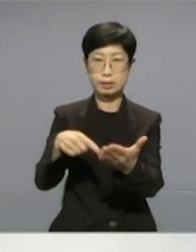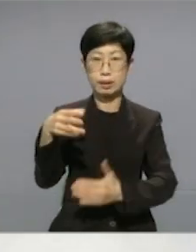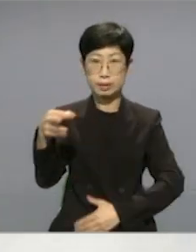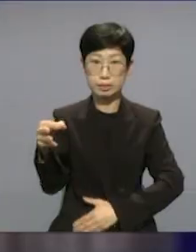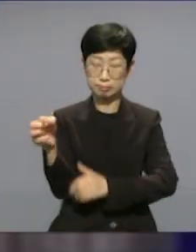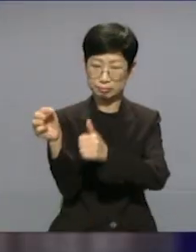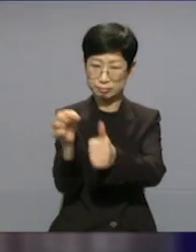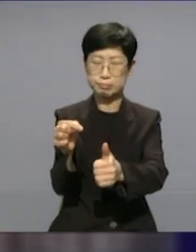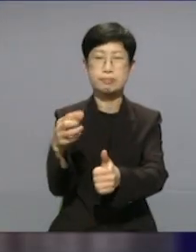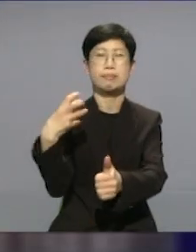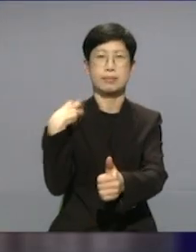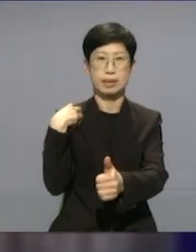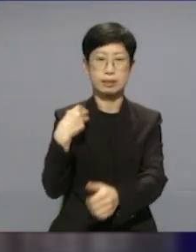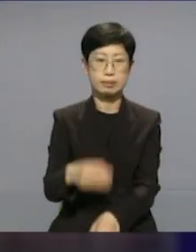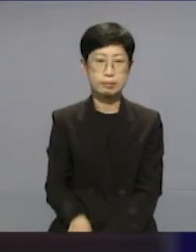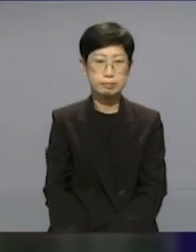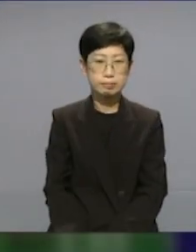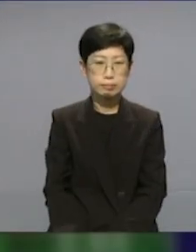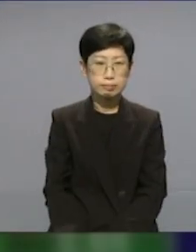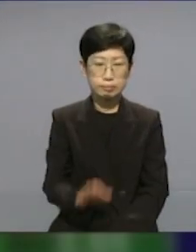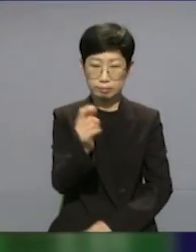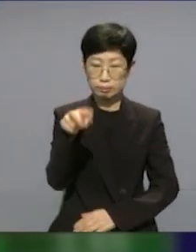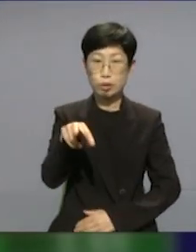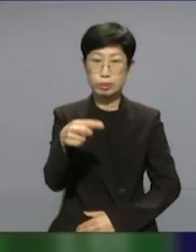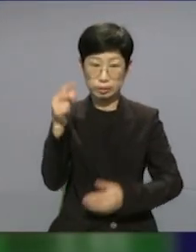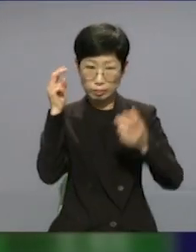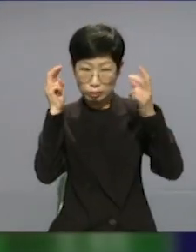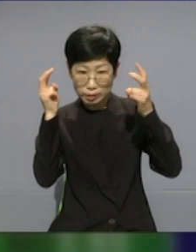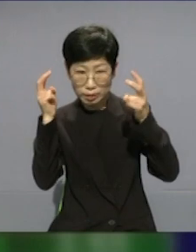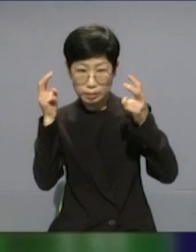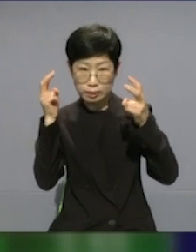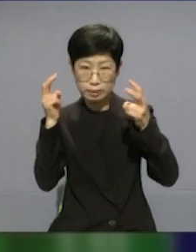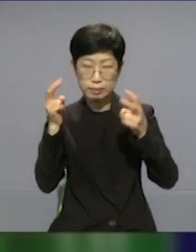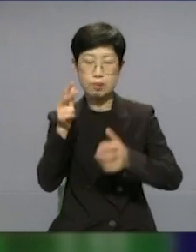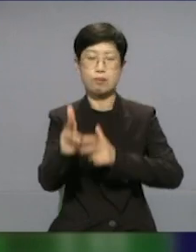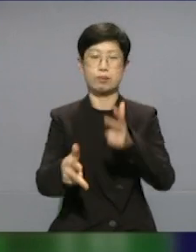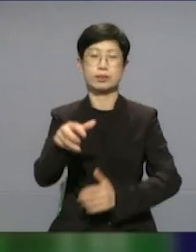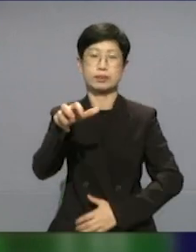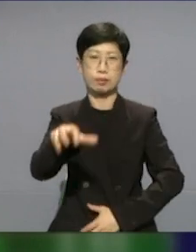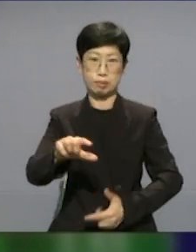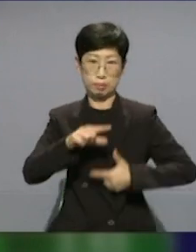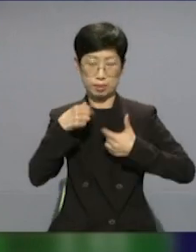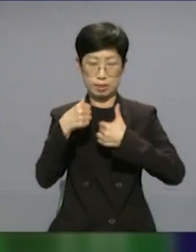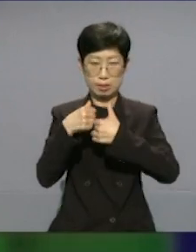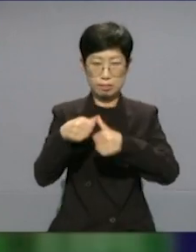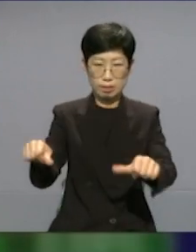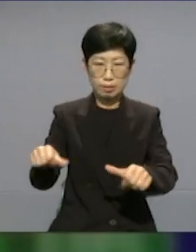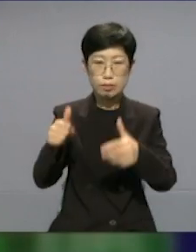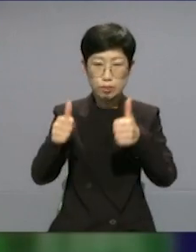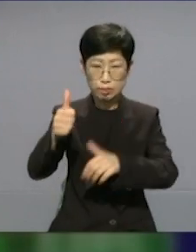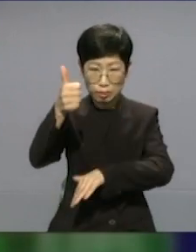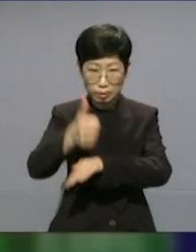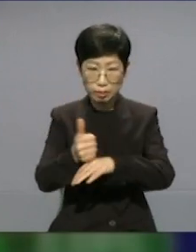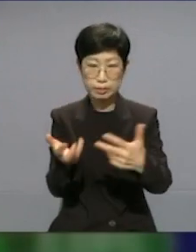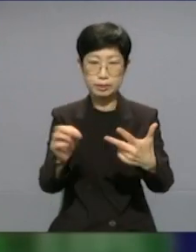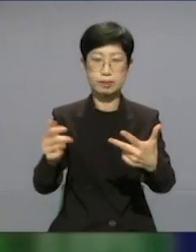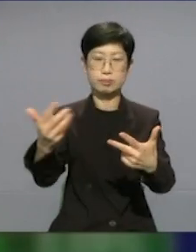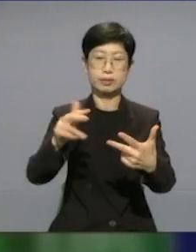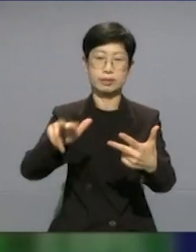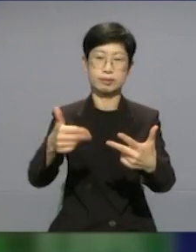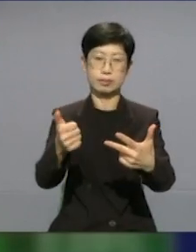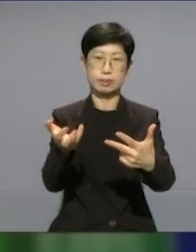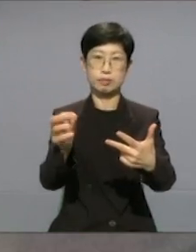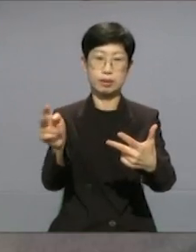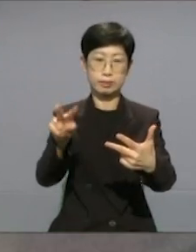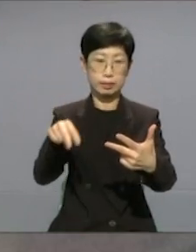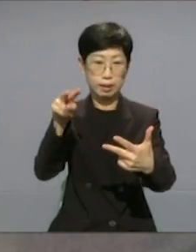됐습니다. Fox has agreed to pay $787 million to settle the Minions defamation lawsuit that had coming officially from the